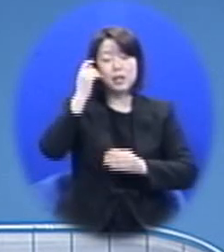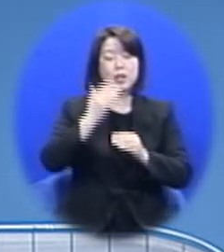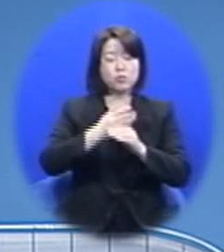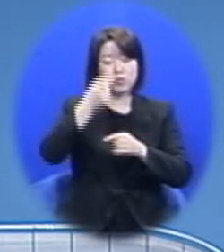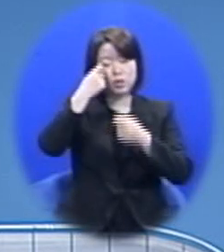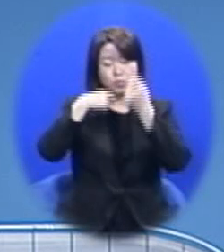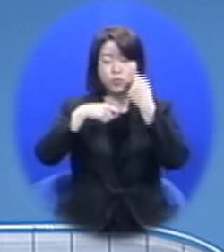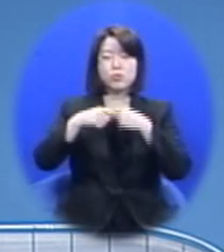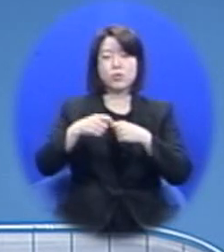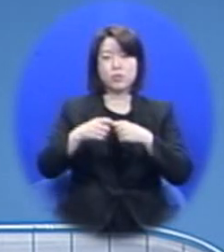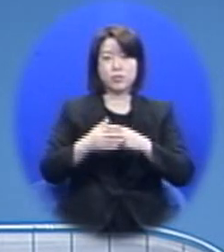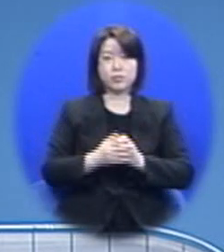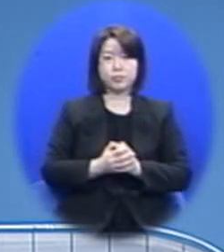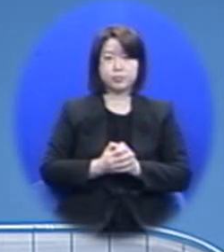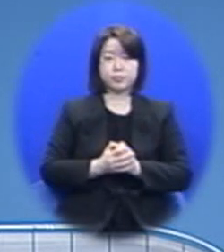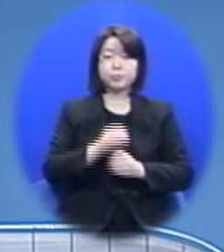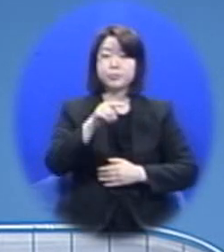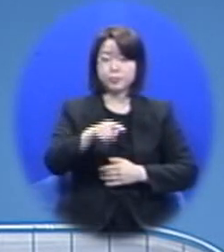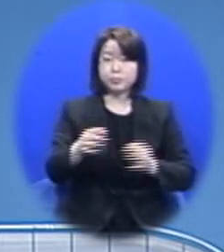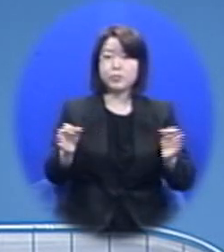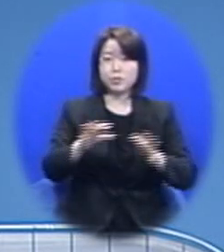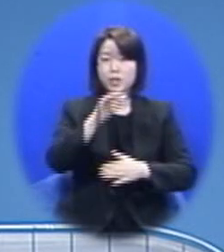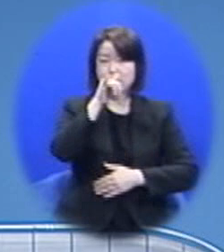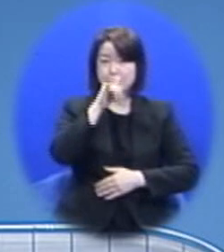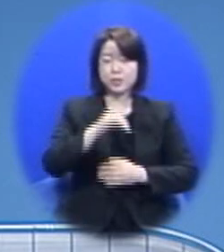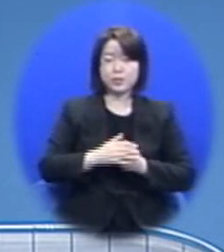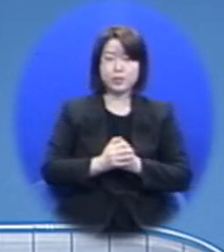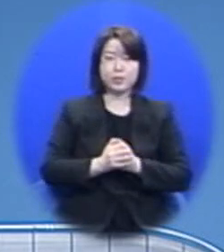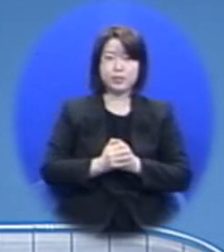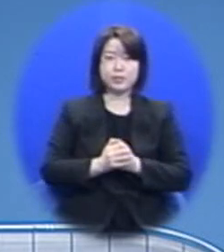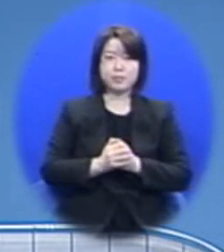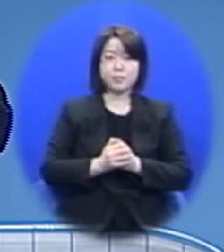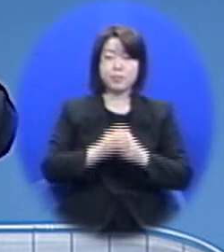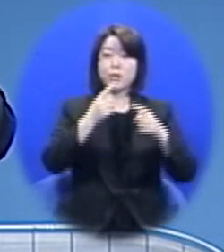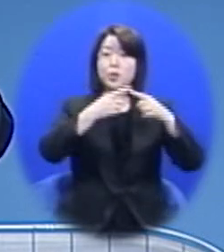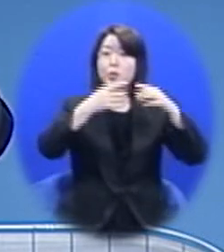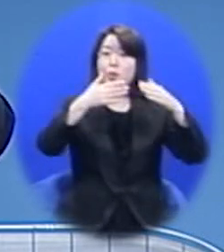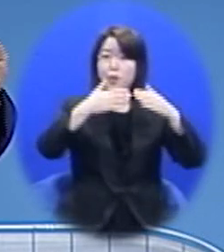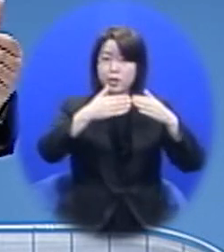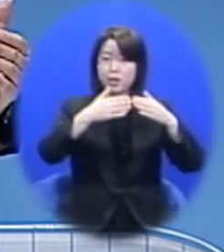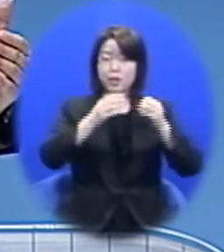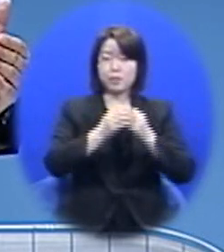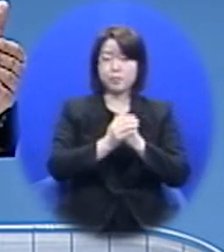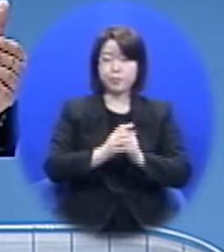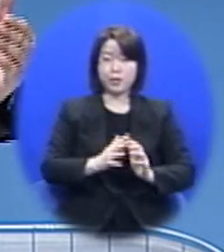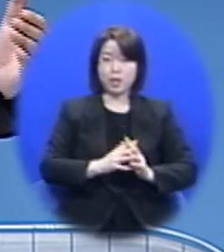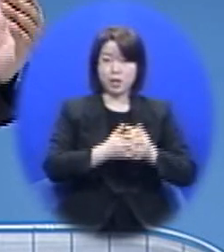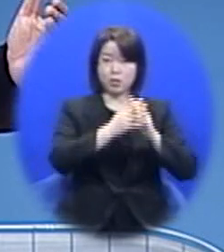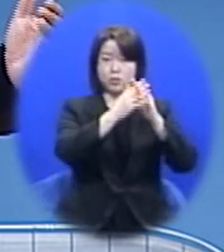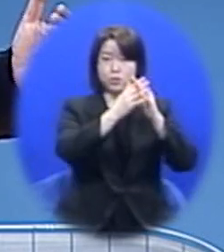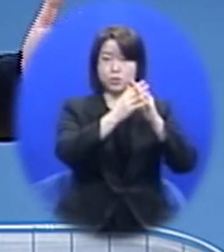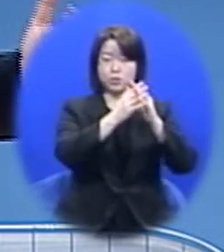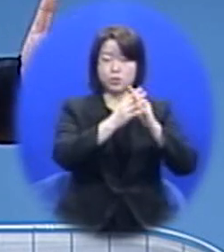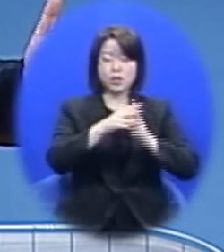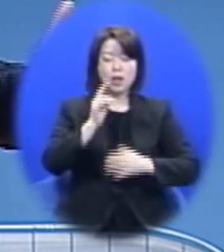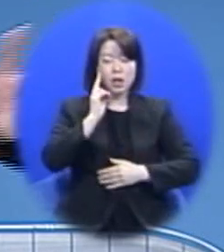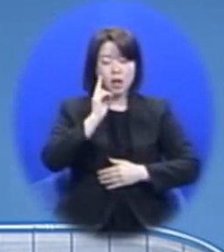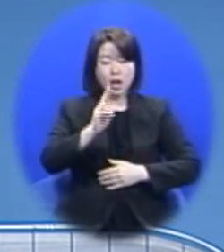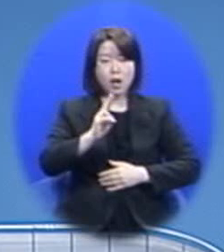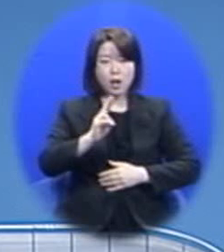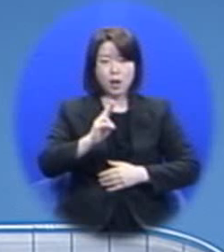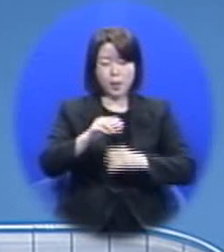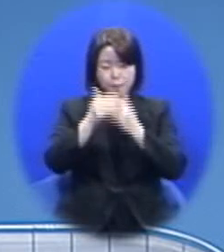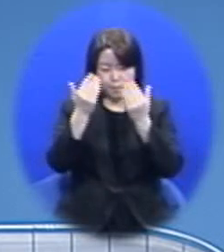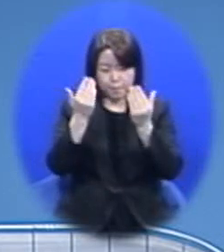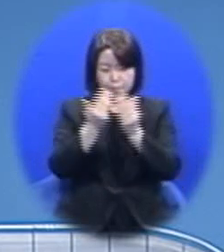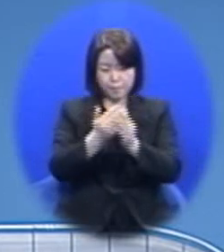울었습니다. 그런 순간이 있더라고요. 교회가 건축을 참 무리하게 마무리 지을